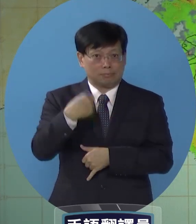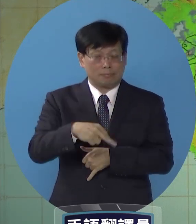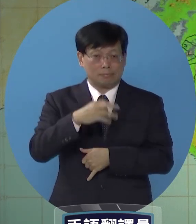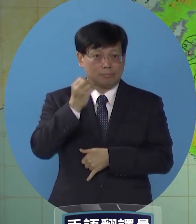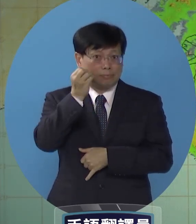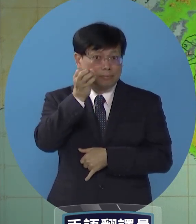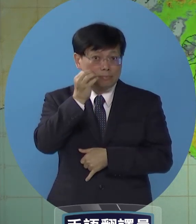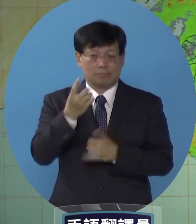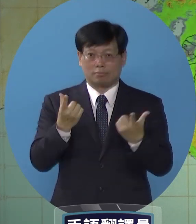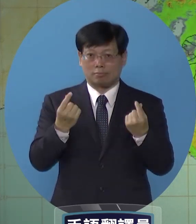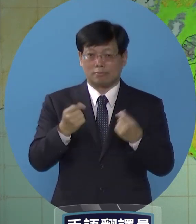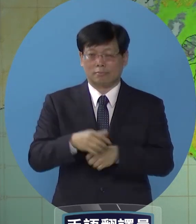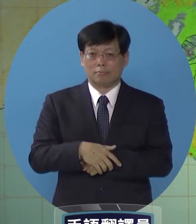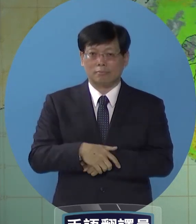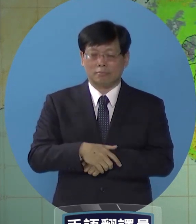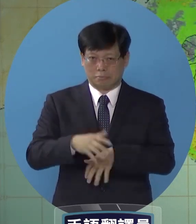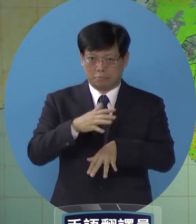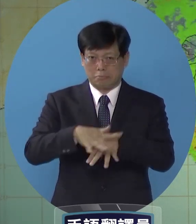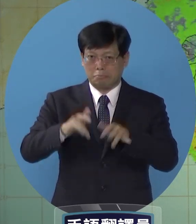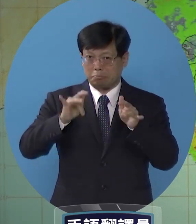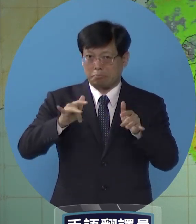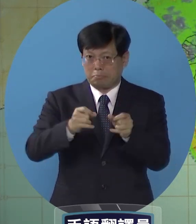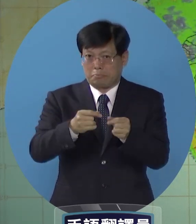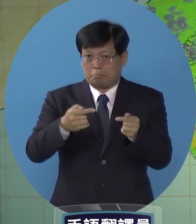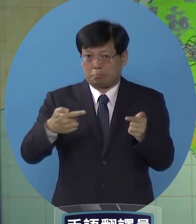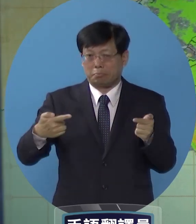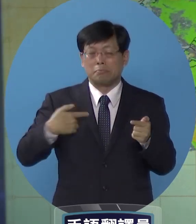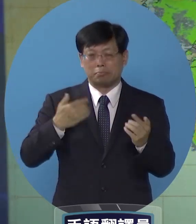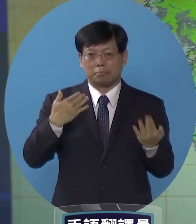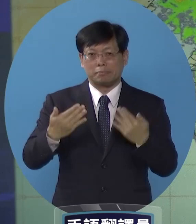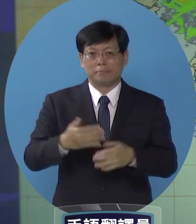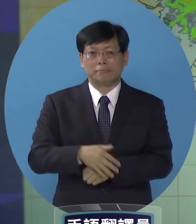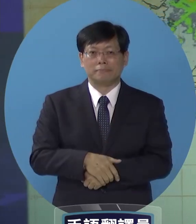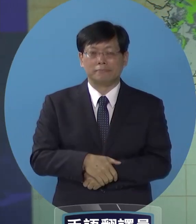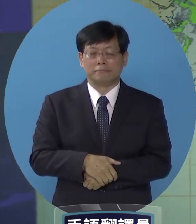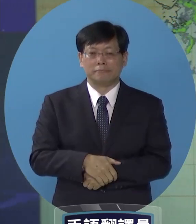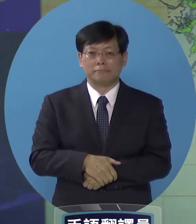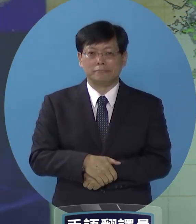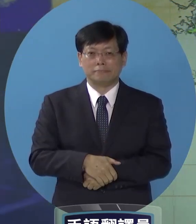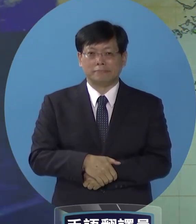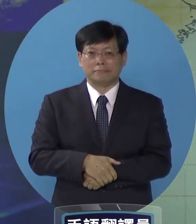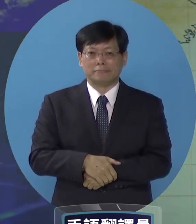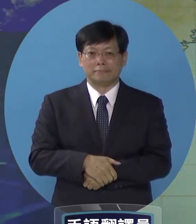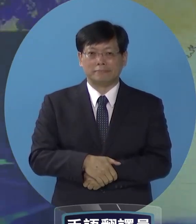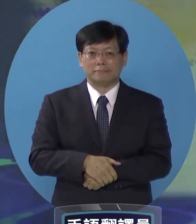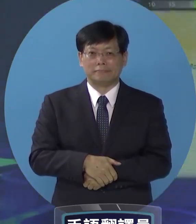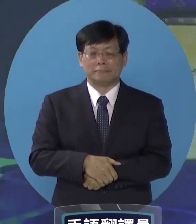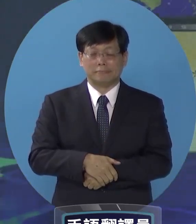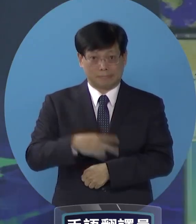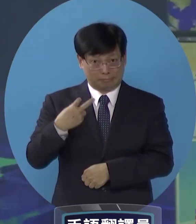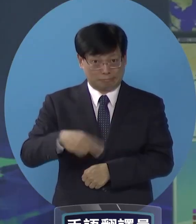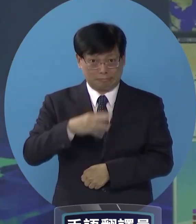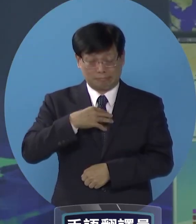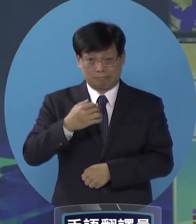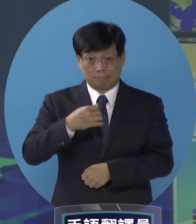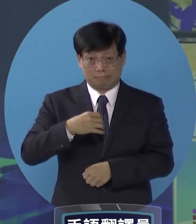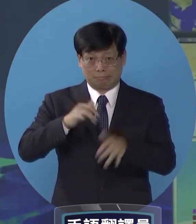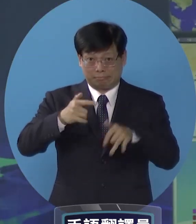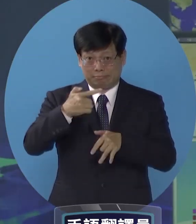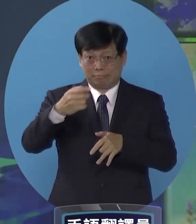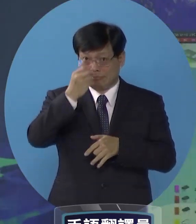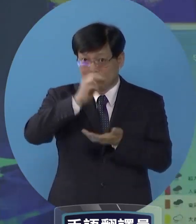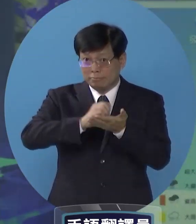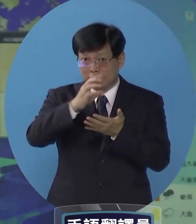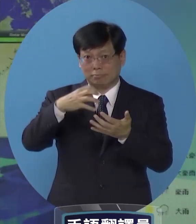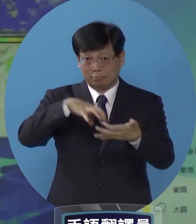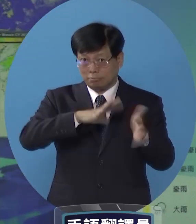莲比较北边的地区，降雨的雨势还会再更加的明显。而我们的好雨特报的内容也